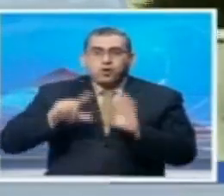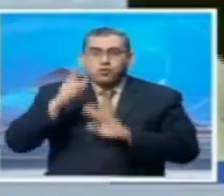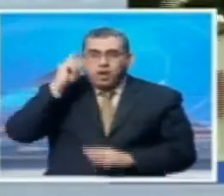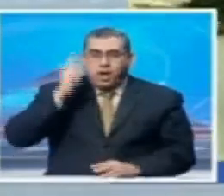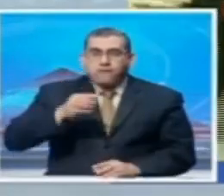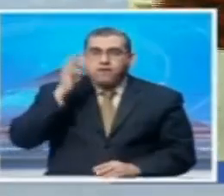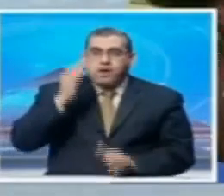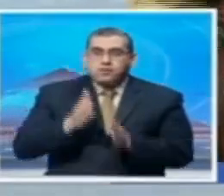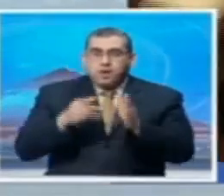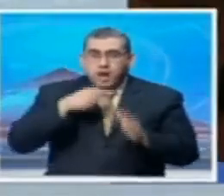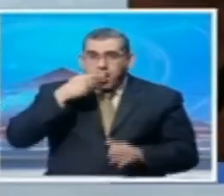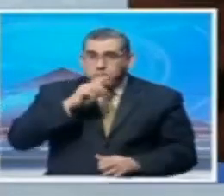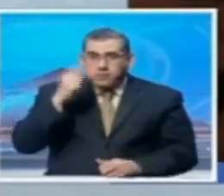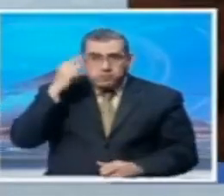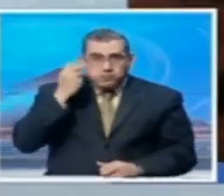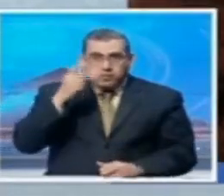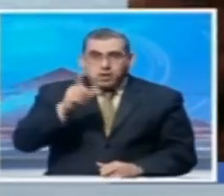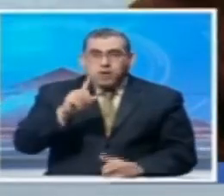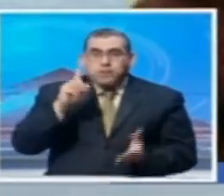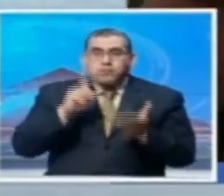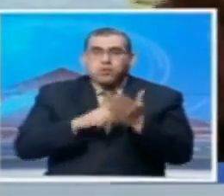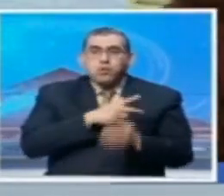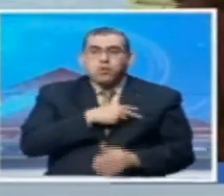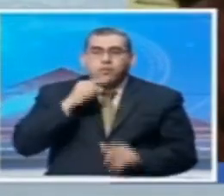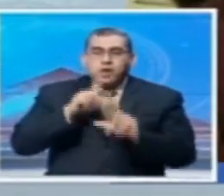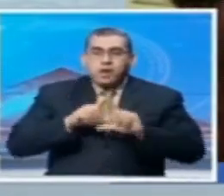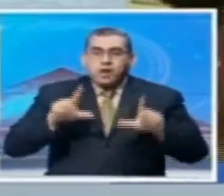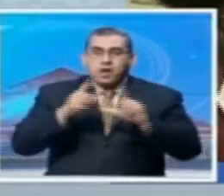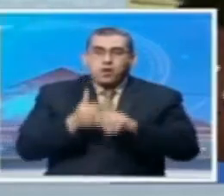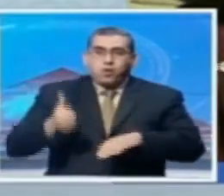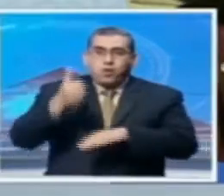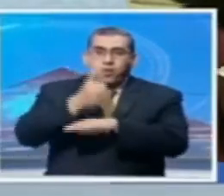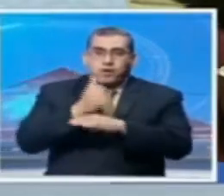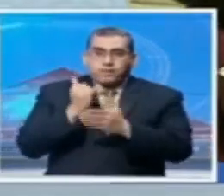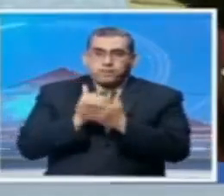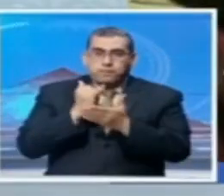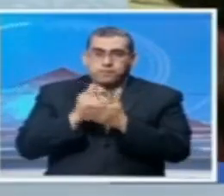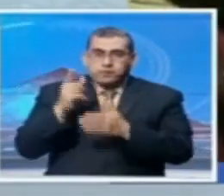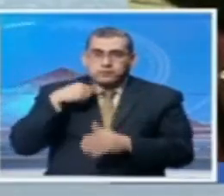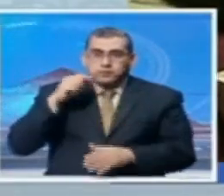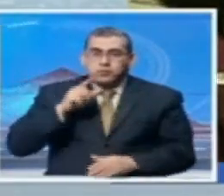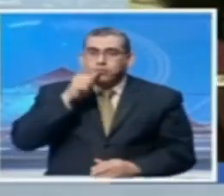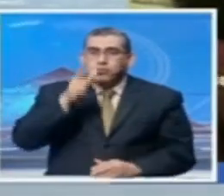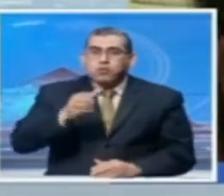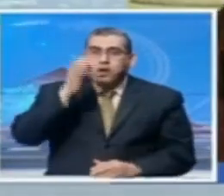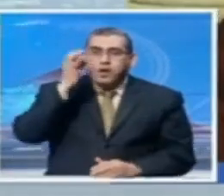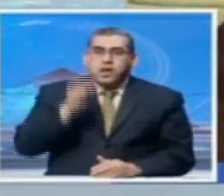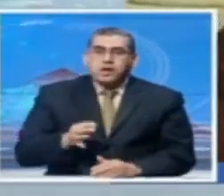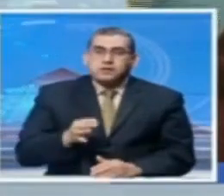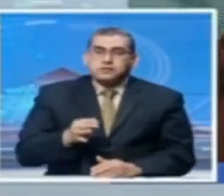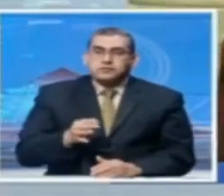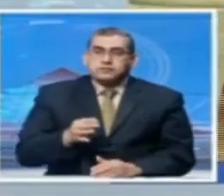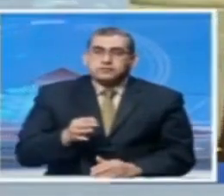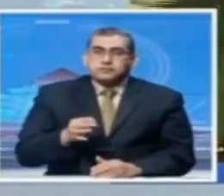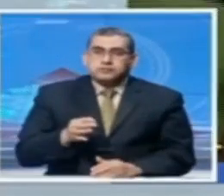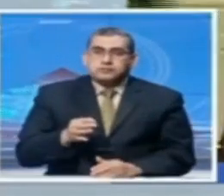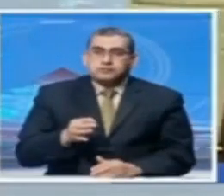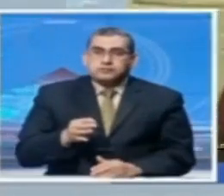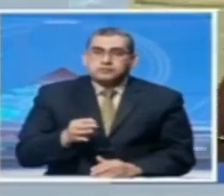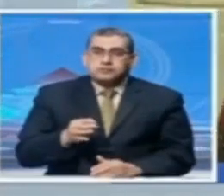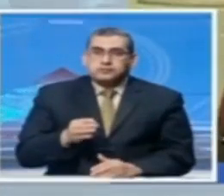كلام، يعني إجراءات عليا من اللجنة العليا لكوفيتو، هي اللي بتحدد